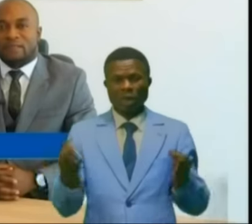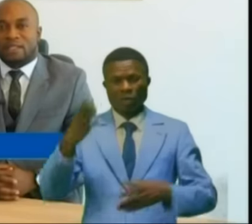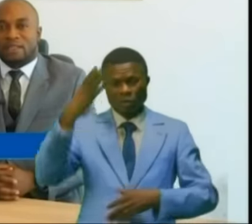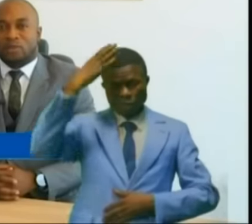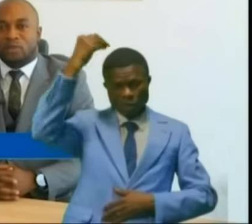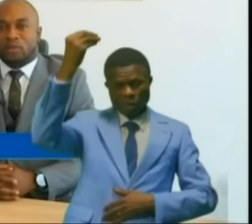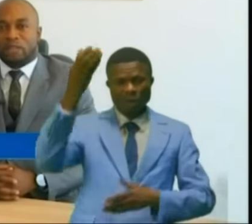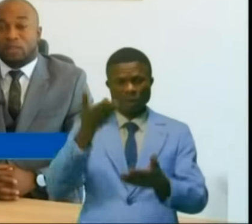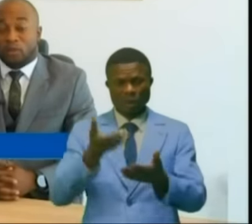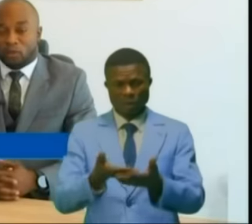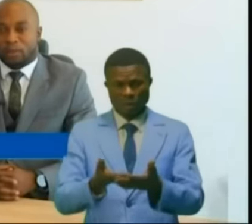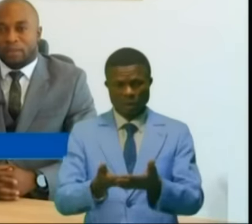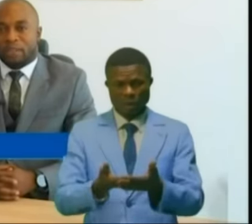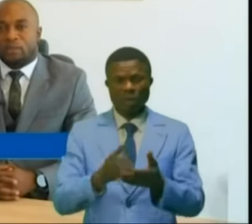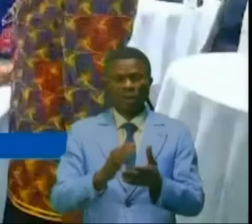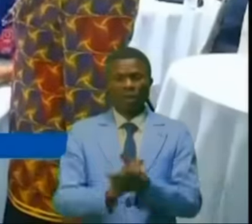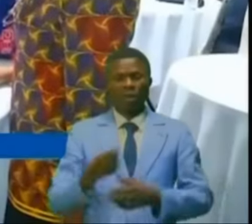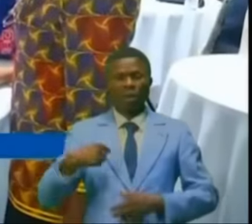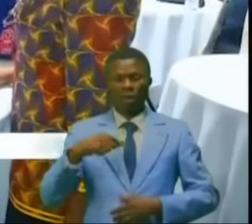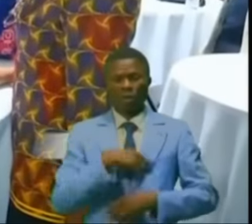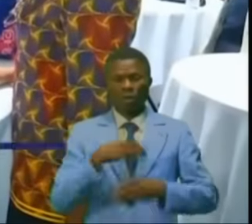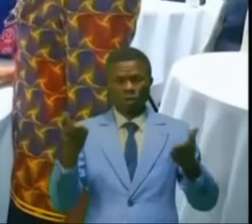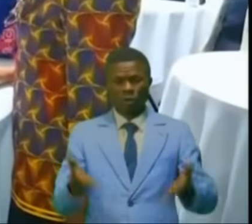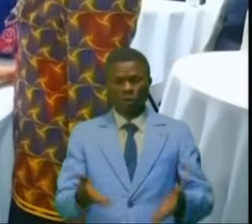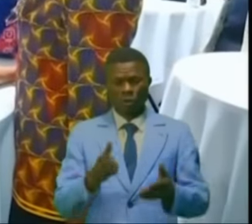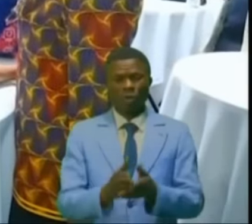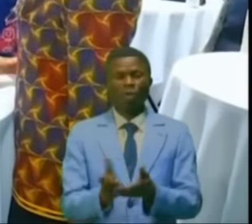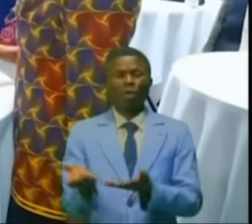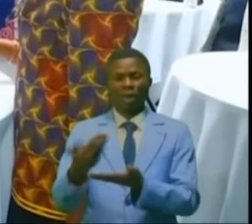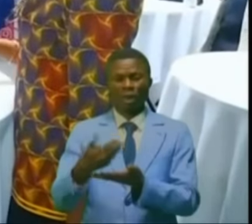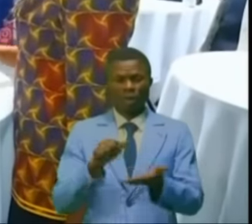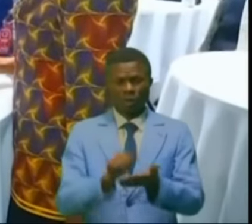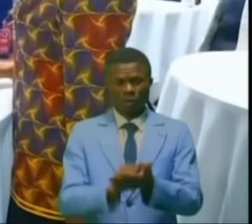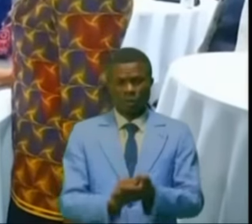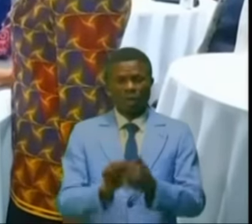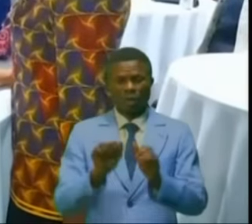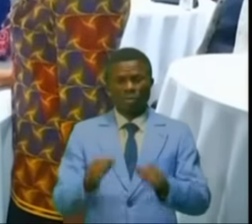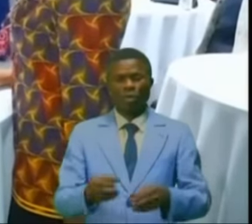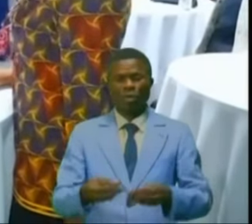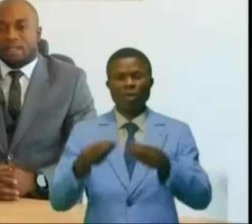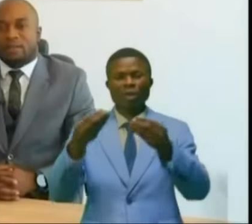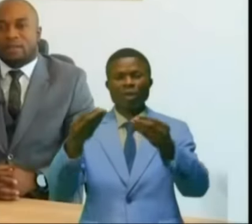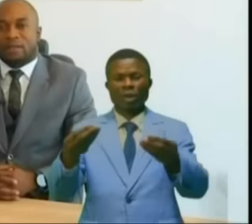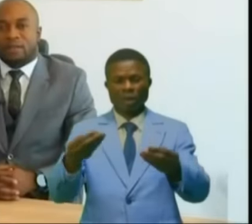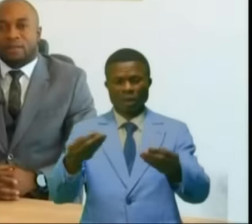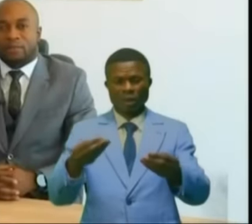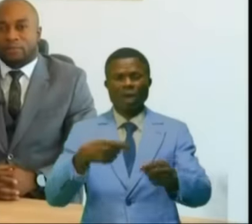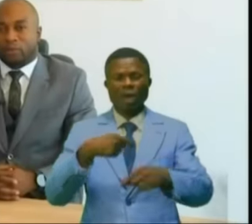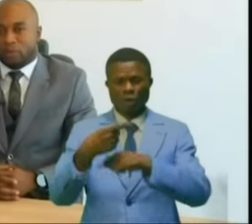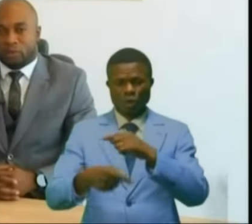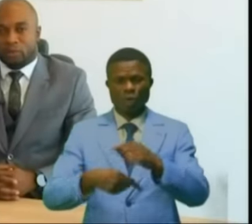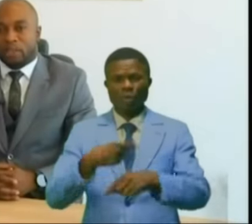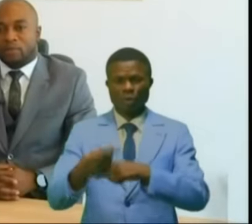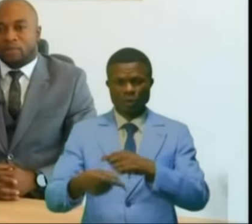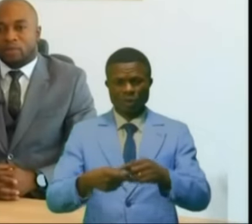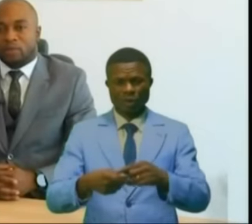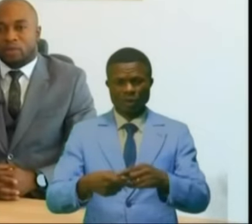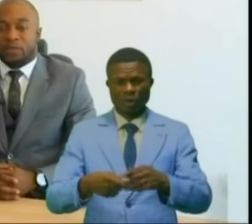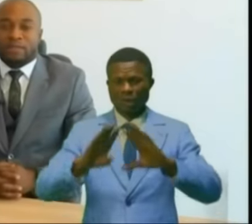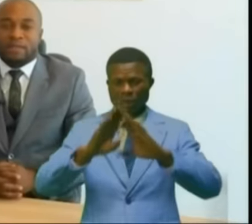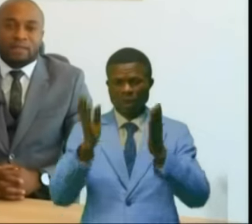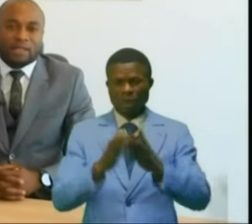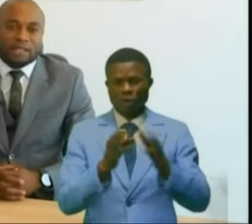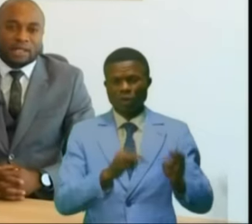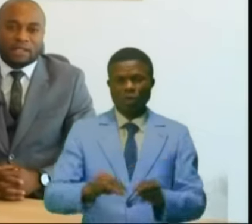les activités du consulat que nous sommes là, nous sommes de retour et qu'ils peuvent d'ores et déjà passer pour toutes les